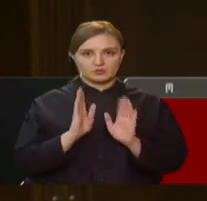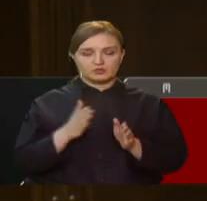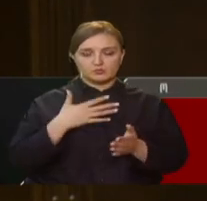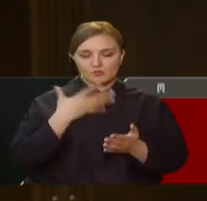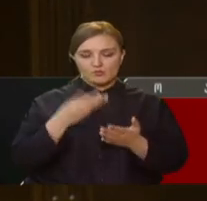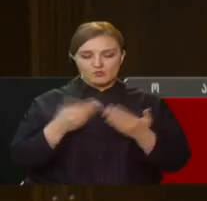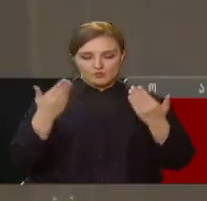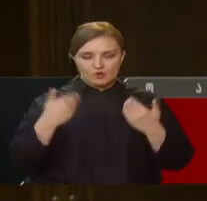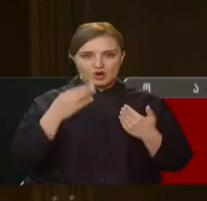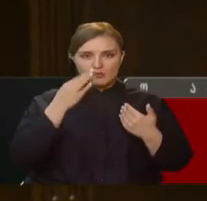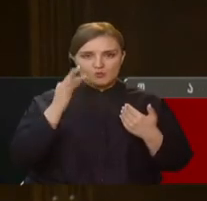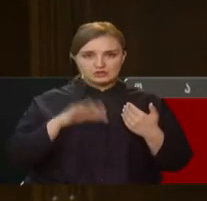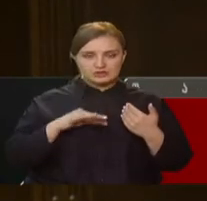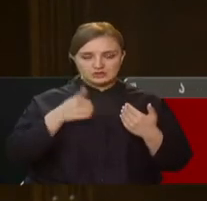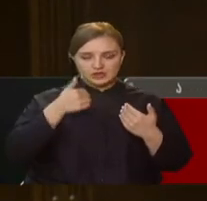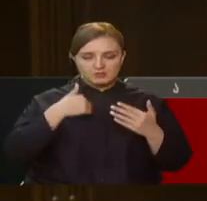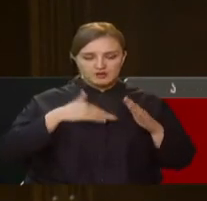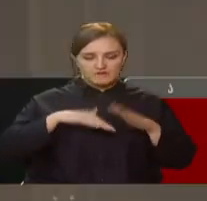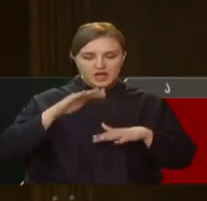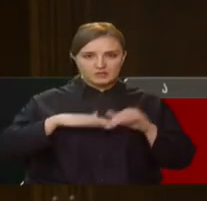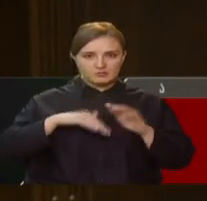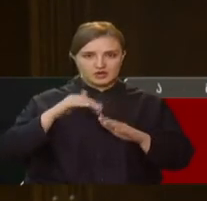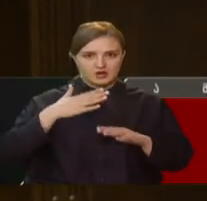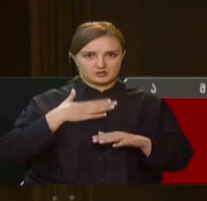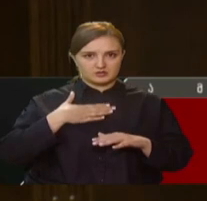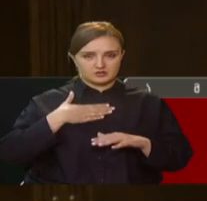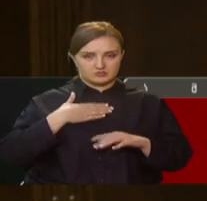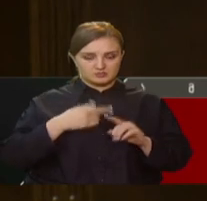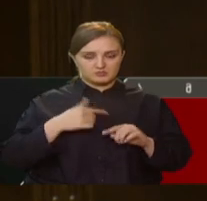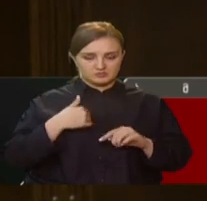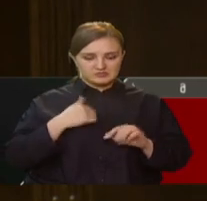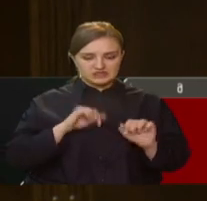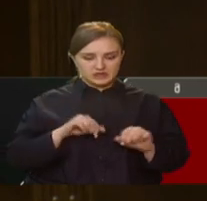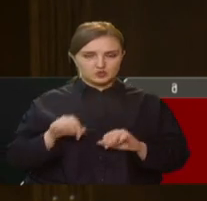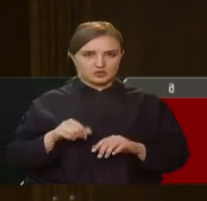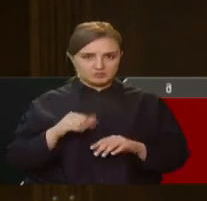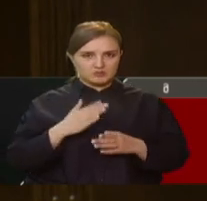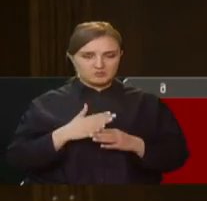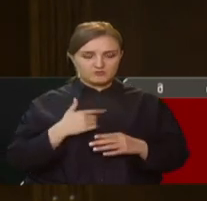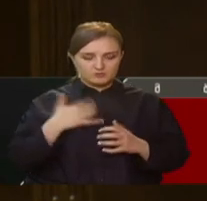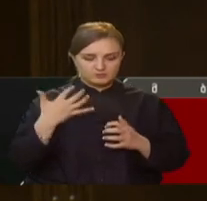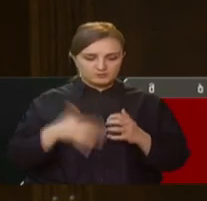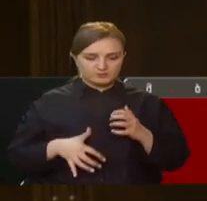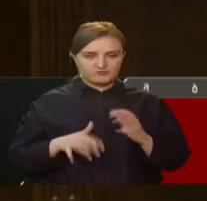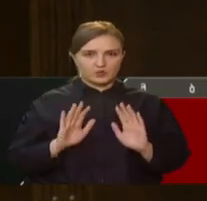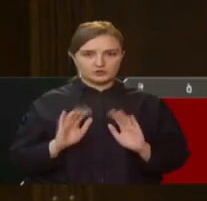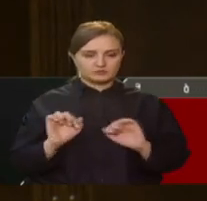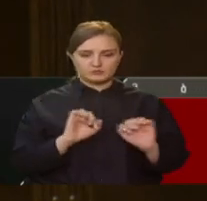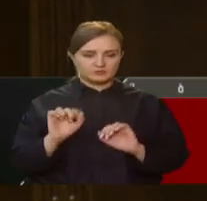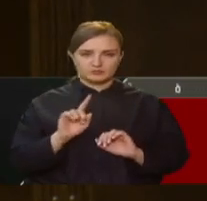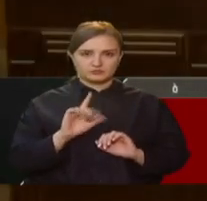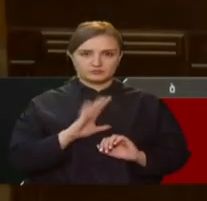ჩემი კვალიფიკაცია მაძლევს იმის საშუალებას, რომ ვიყო მიუკერძოებელი, პრინციპული და რაც